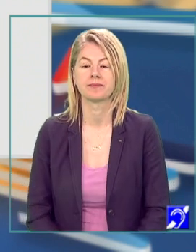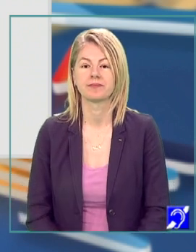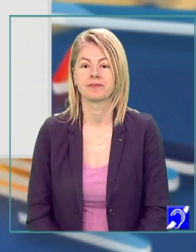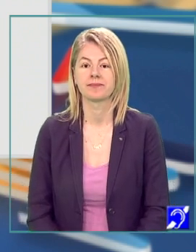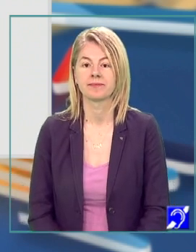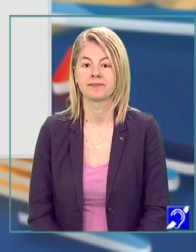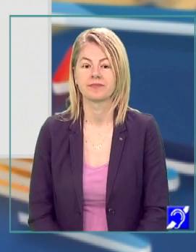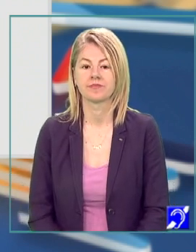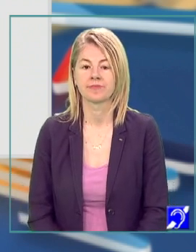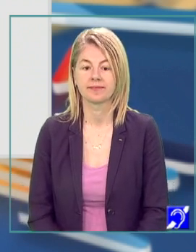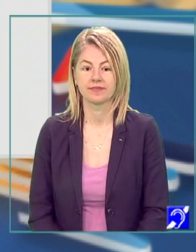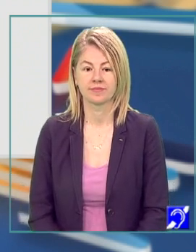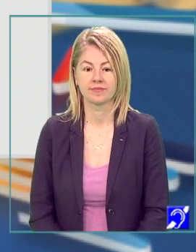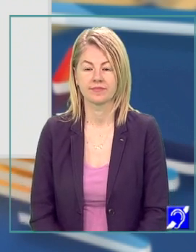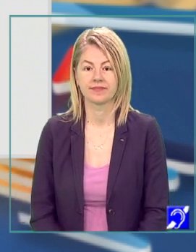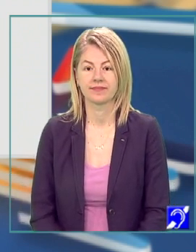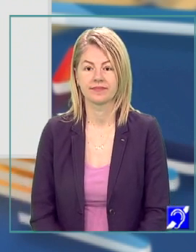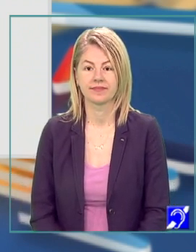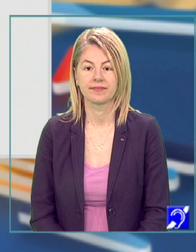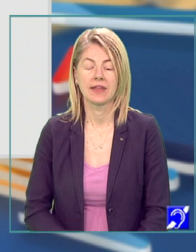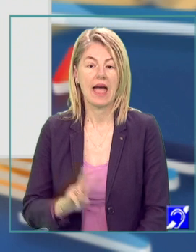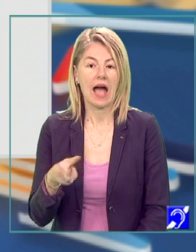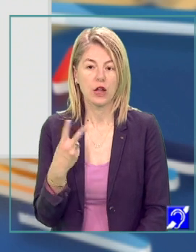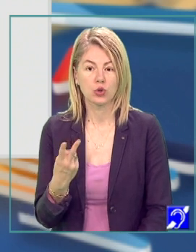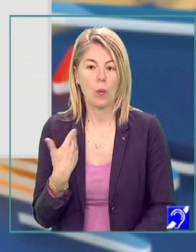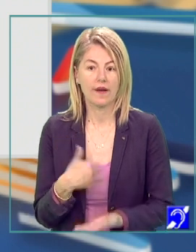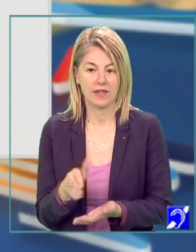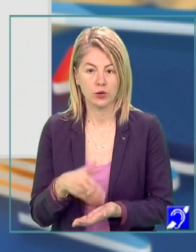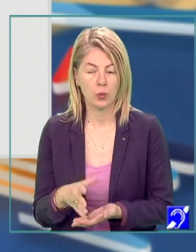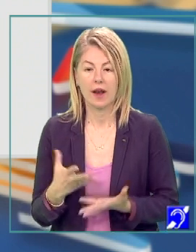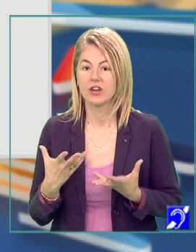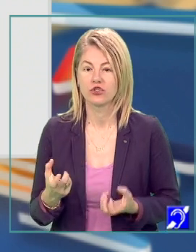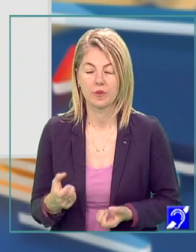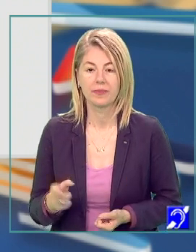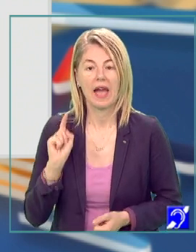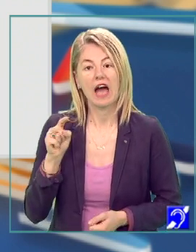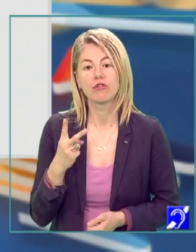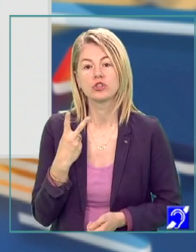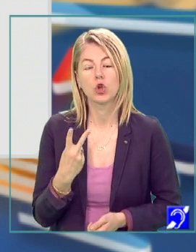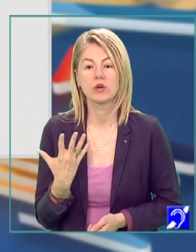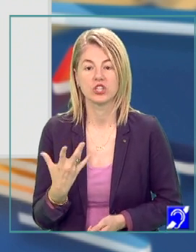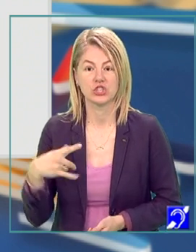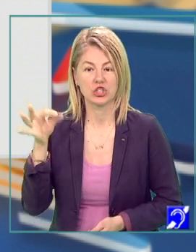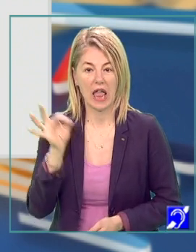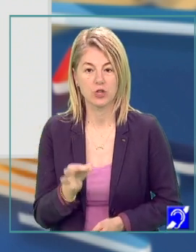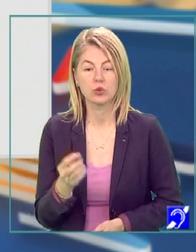2/5 ori X. A doua cheltuială a fost